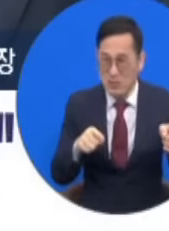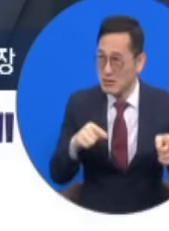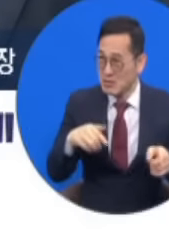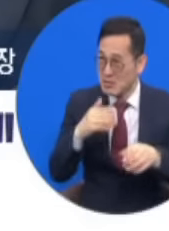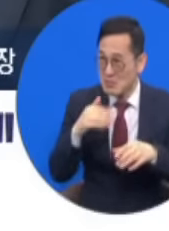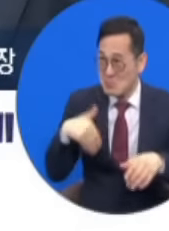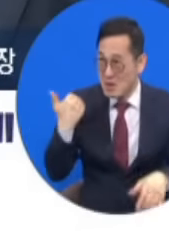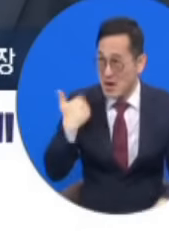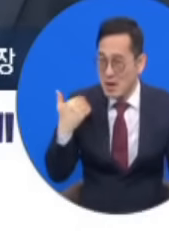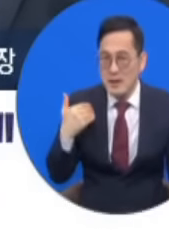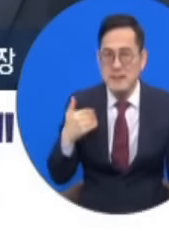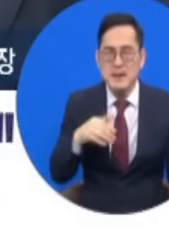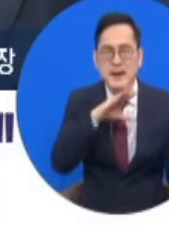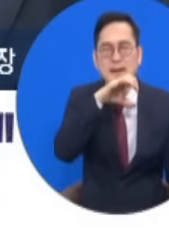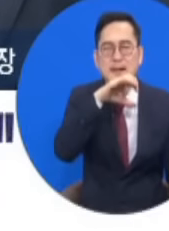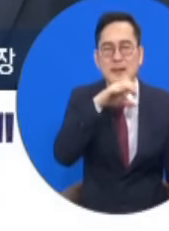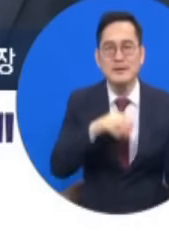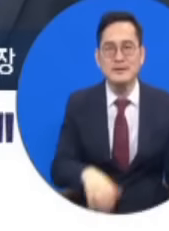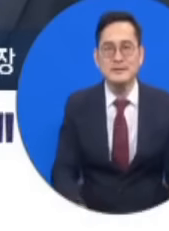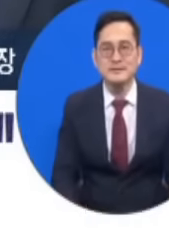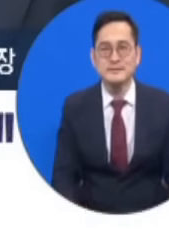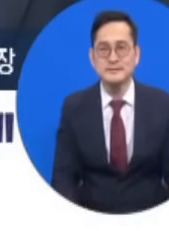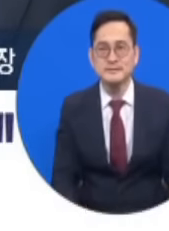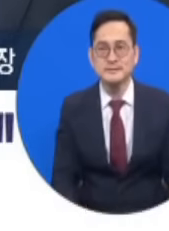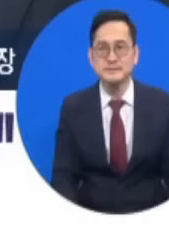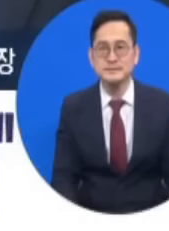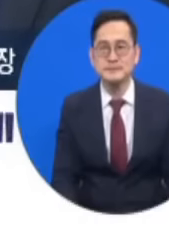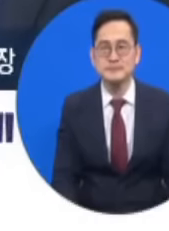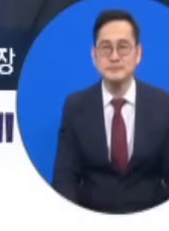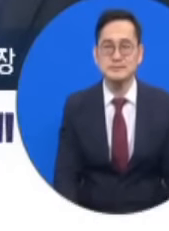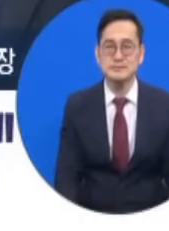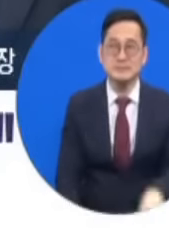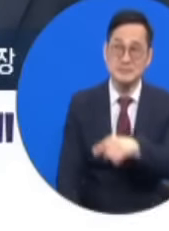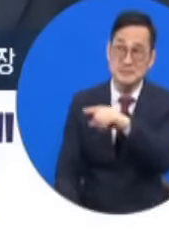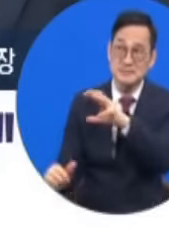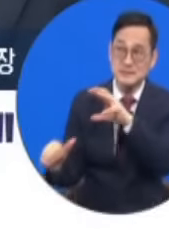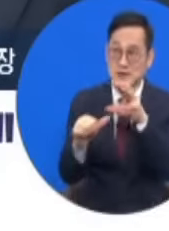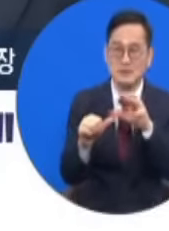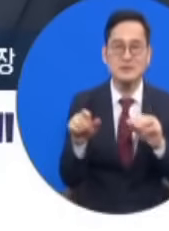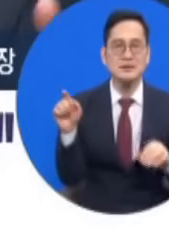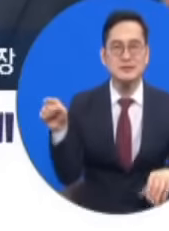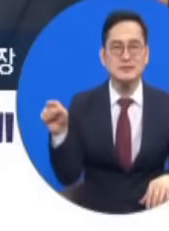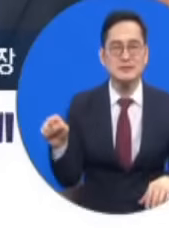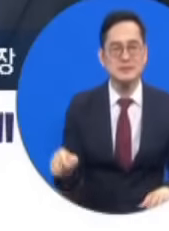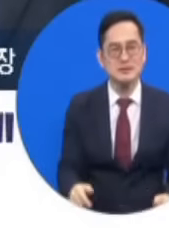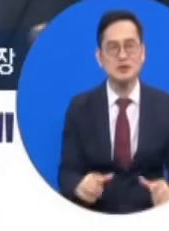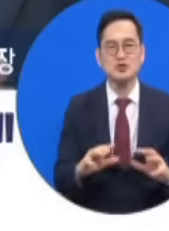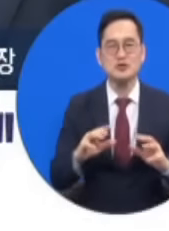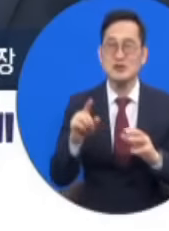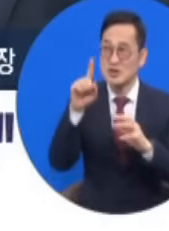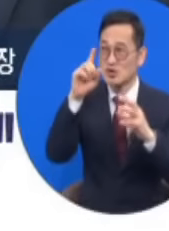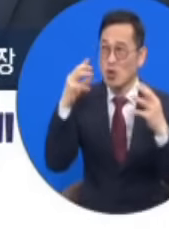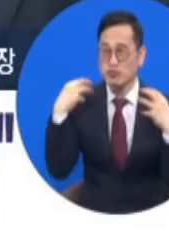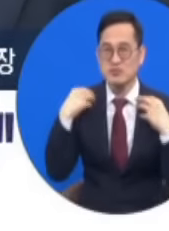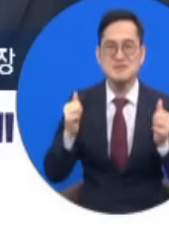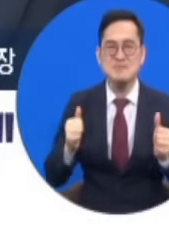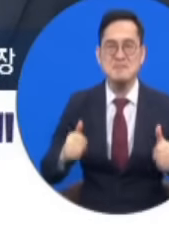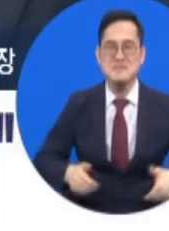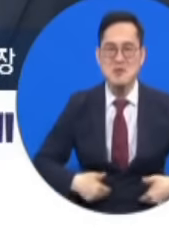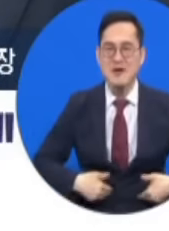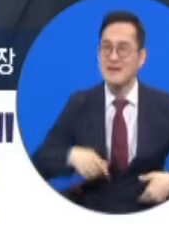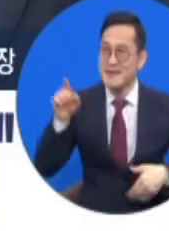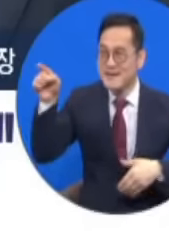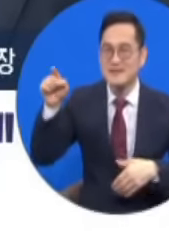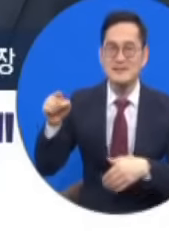전체적인 어떤 구도입니다. 이걸 정치적으로 윤석열 정부 심판론이라는 이 구도가 이렇게 형성이 돼 있는 거죠. 그